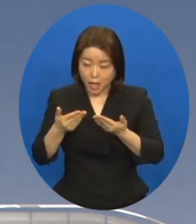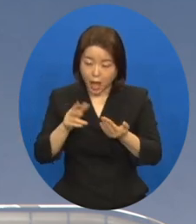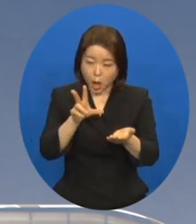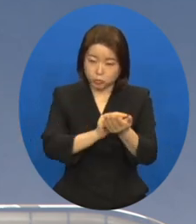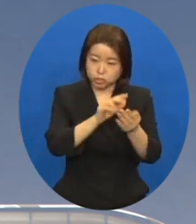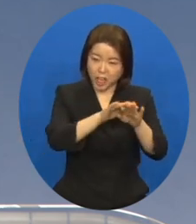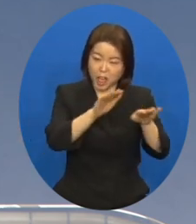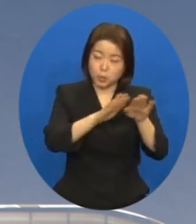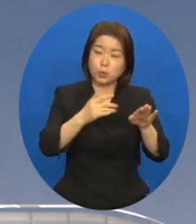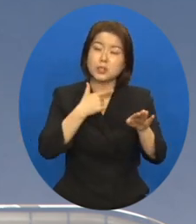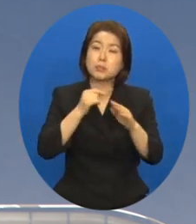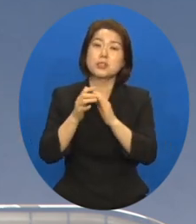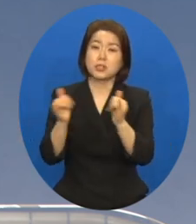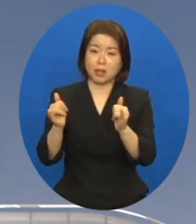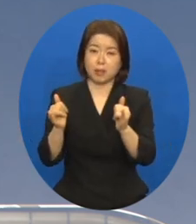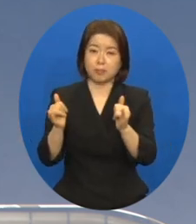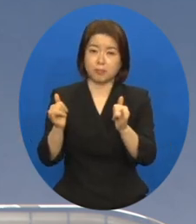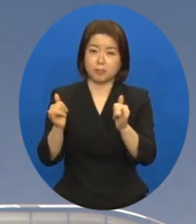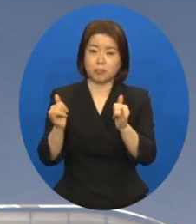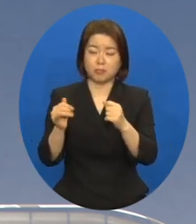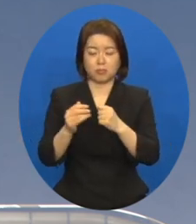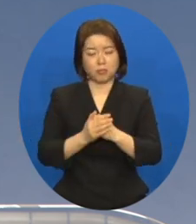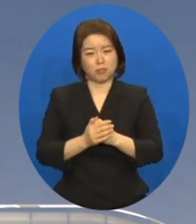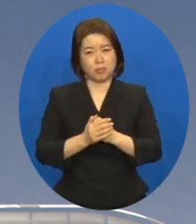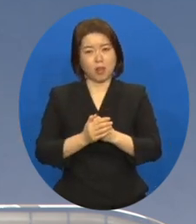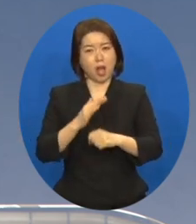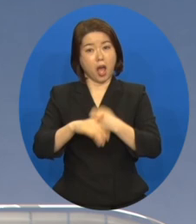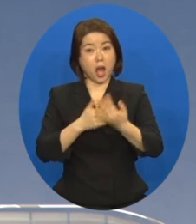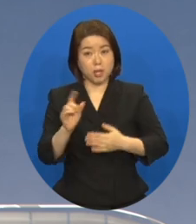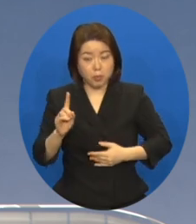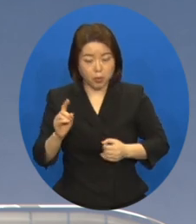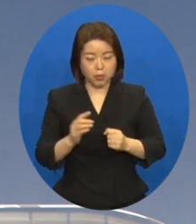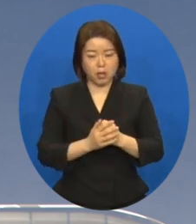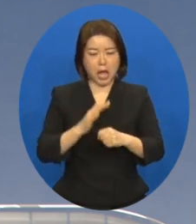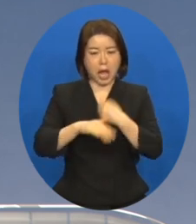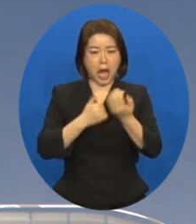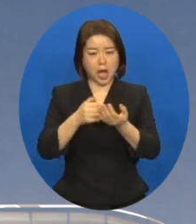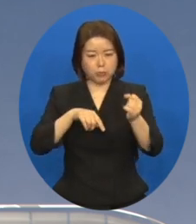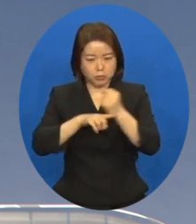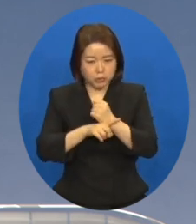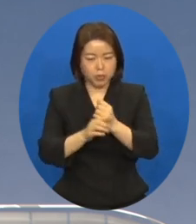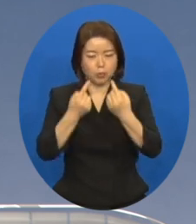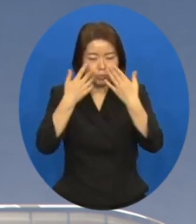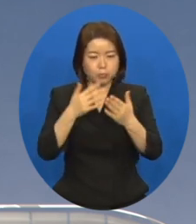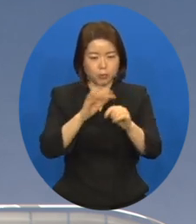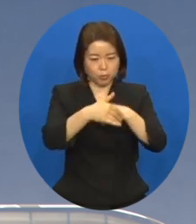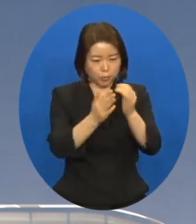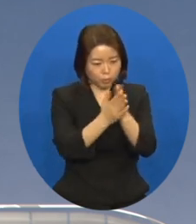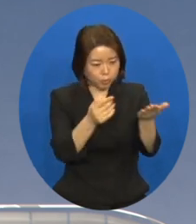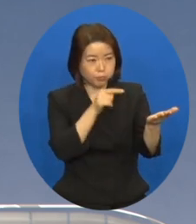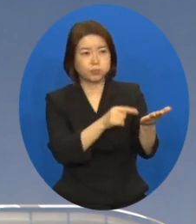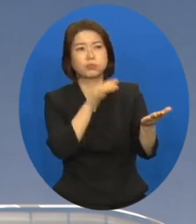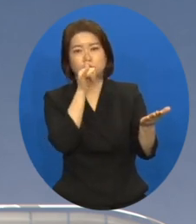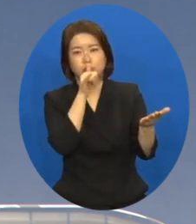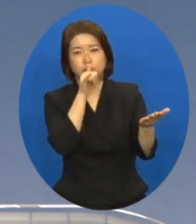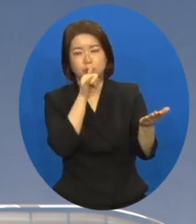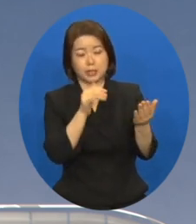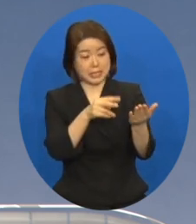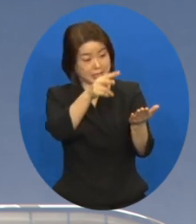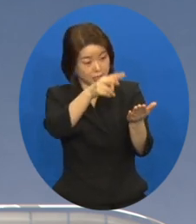하는 사람. 하나님은 분명히 하나님의 뜻을 성경에다가 말씀하셨는데 성경을